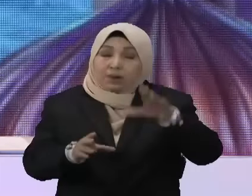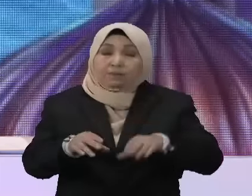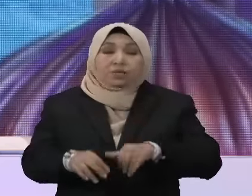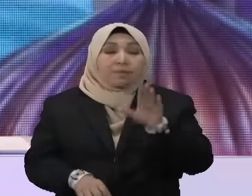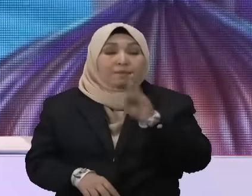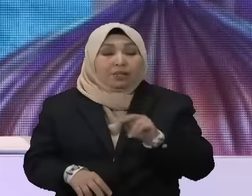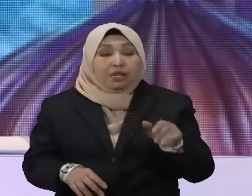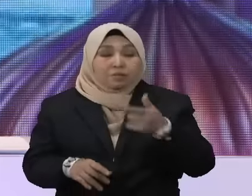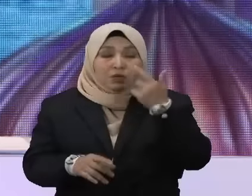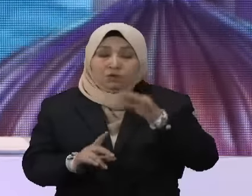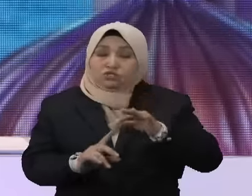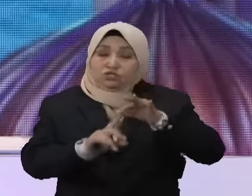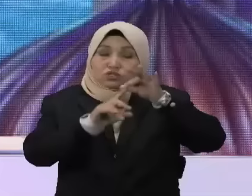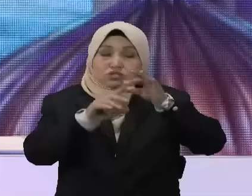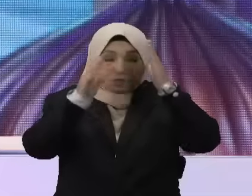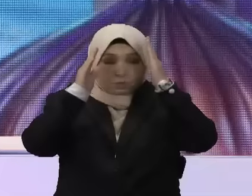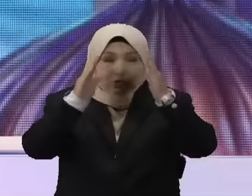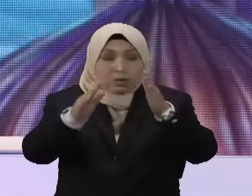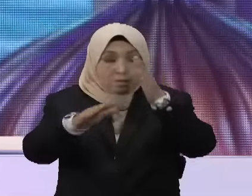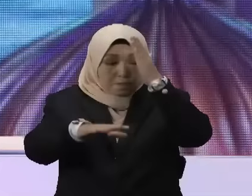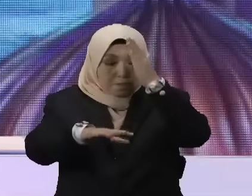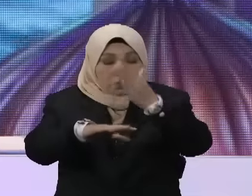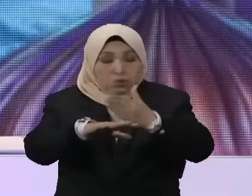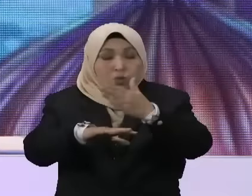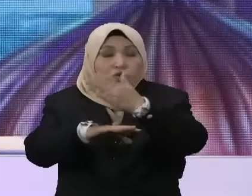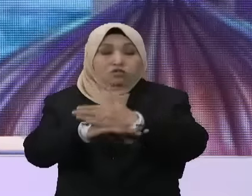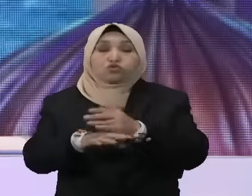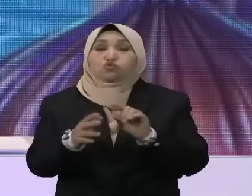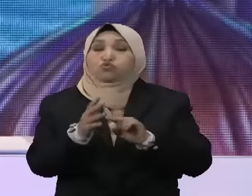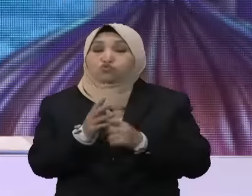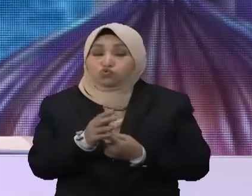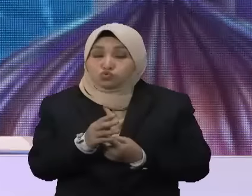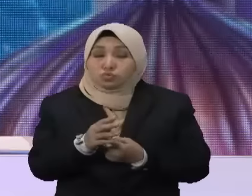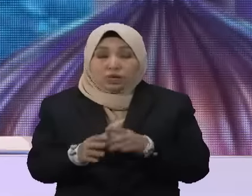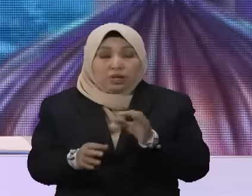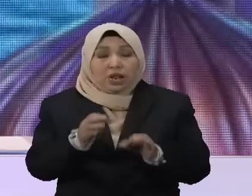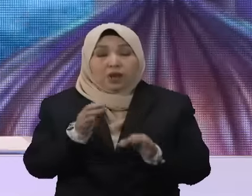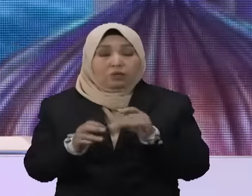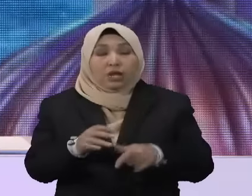Allah SWT spesifikkan kita potong sumber mereka. Kalau